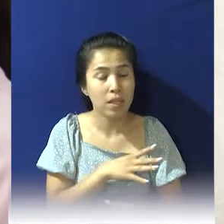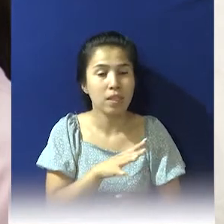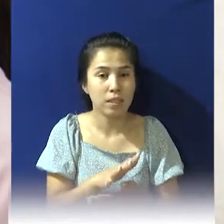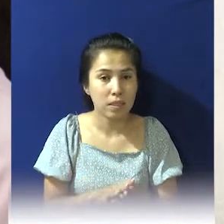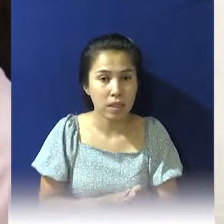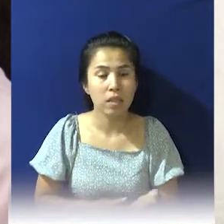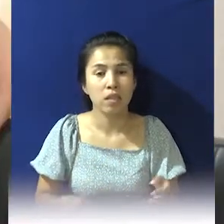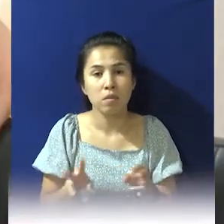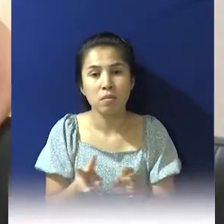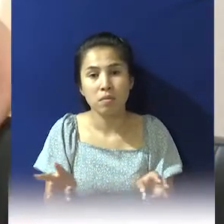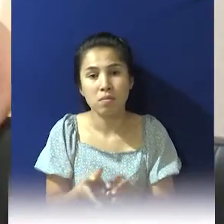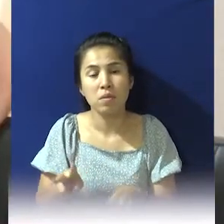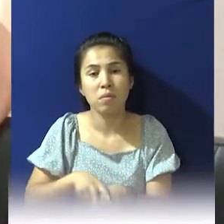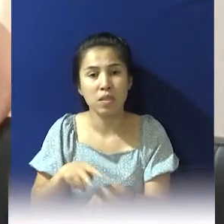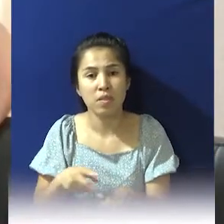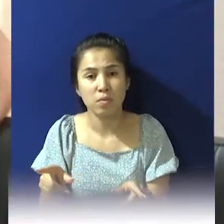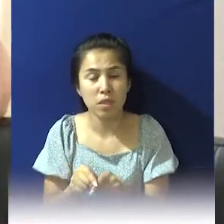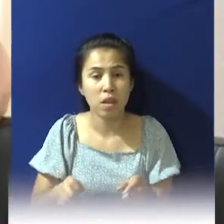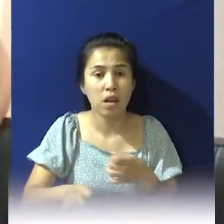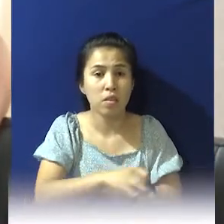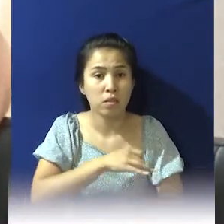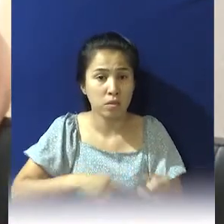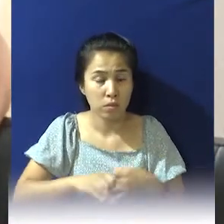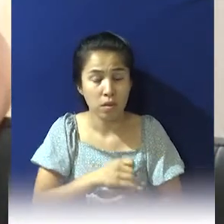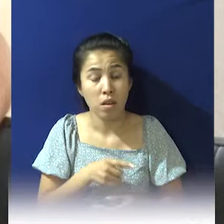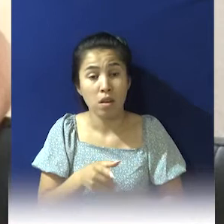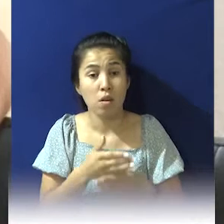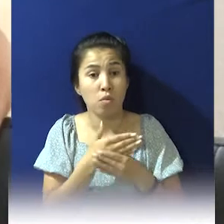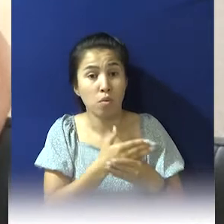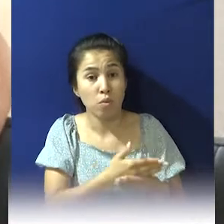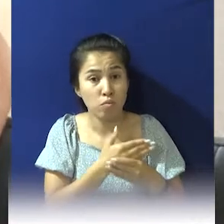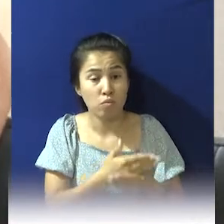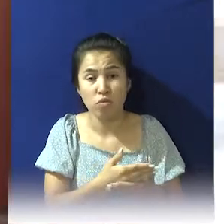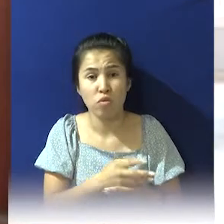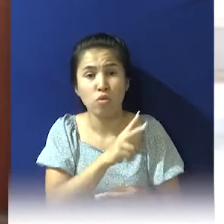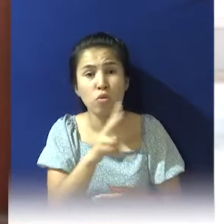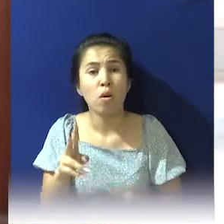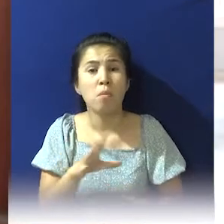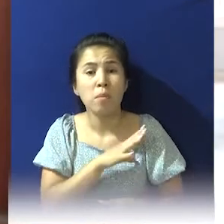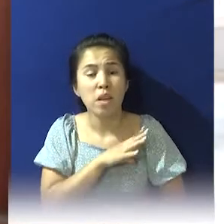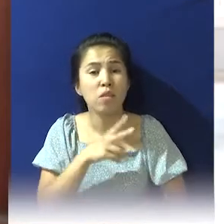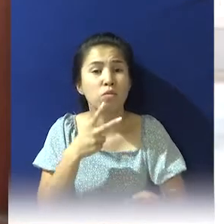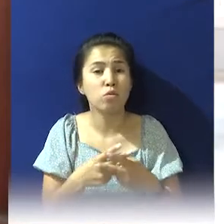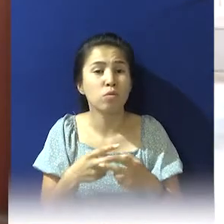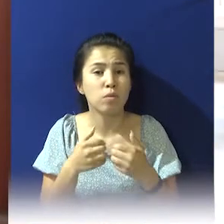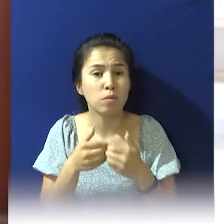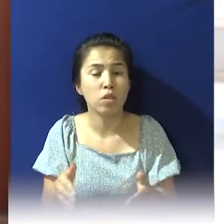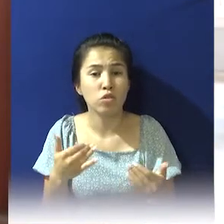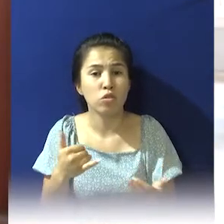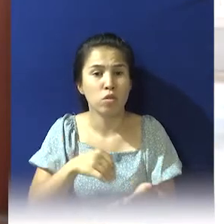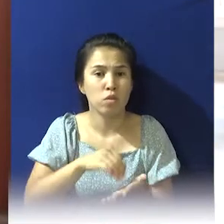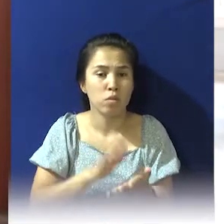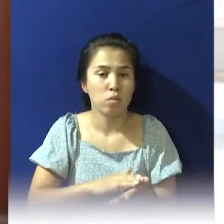рамках закона освободившимся осужденным, а также предупреждение новых преступлений. Сегодня была проведена рабочая